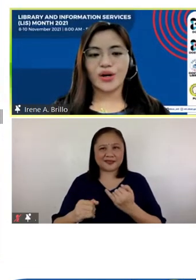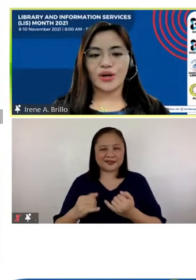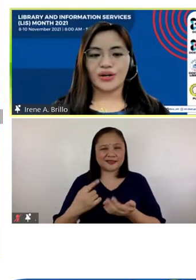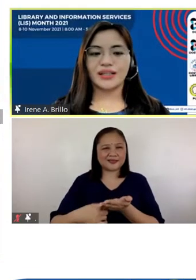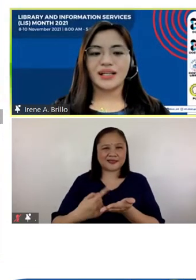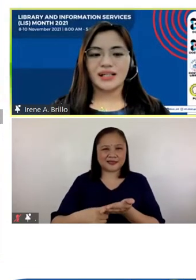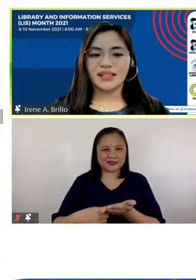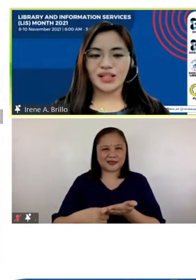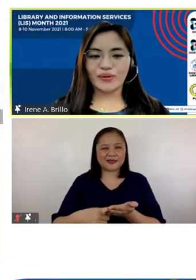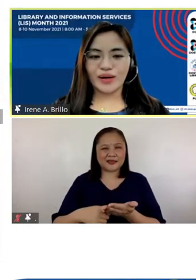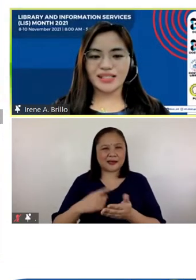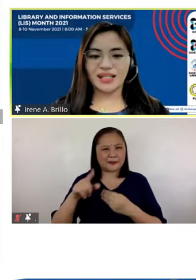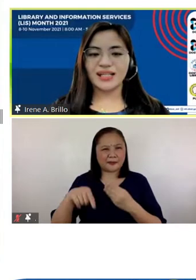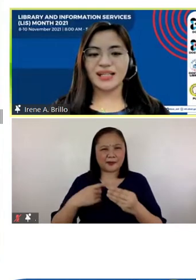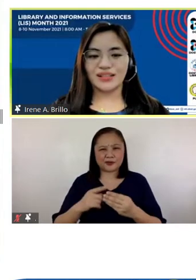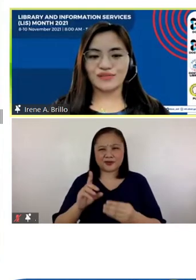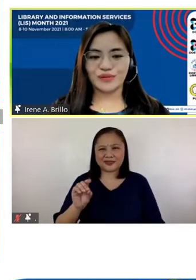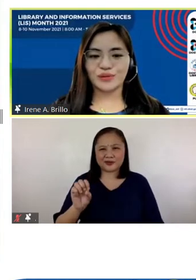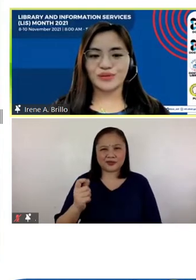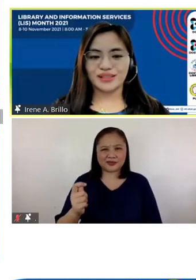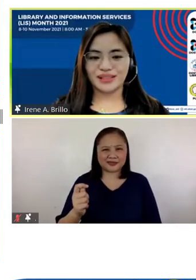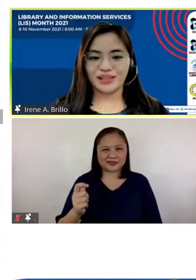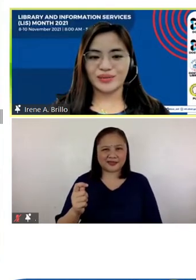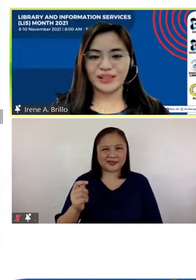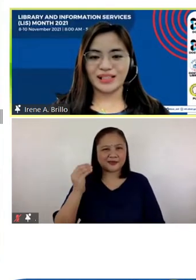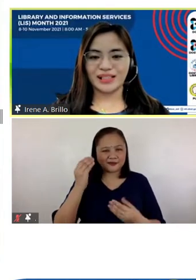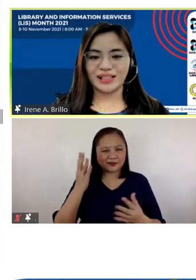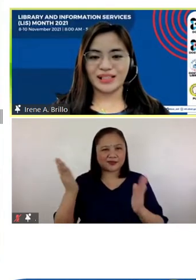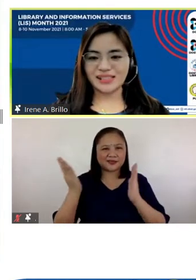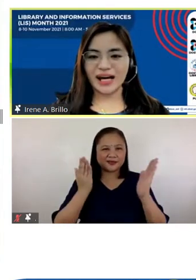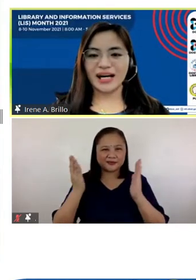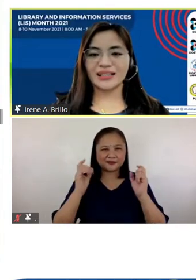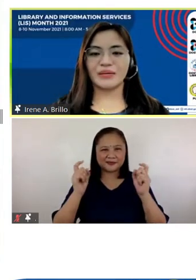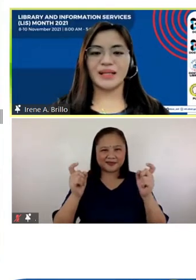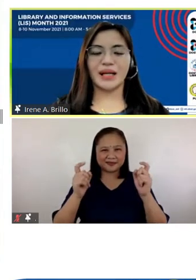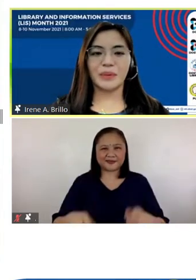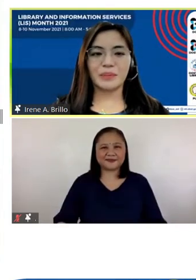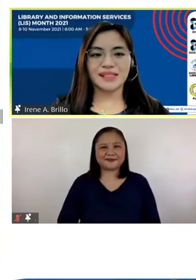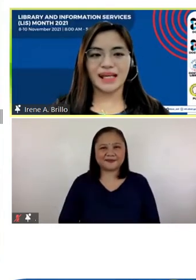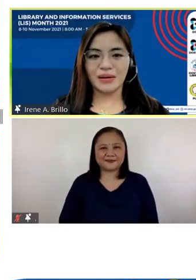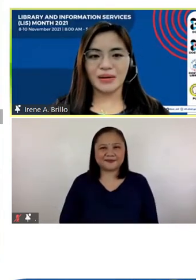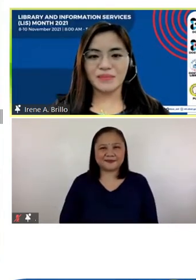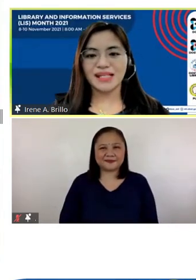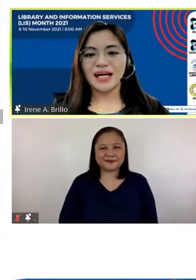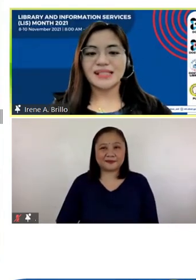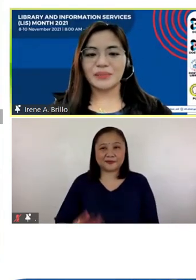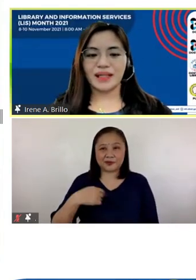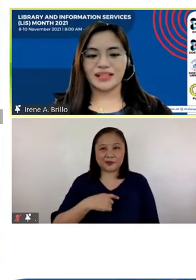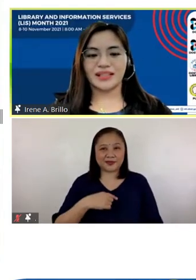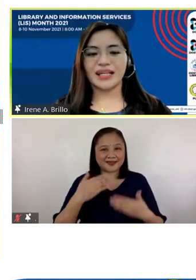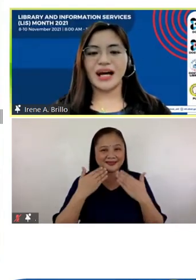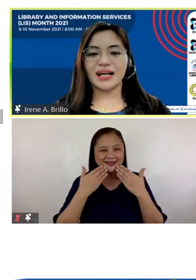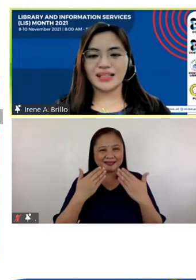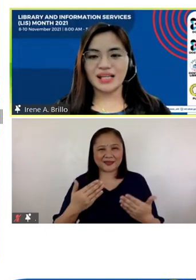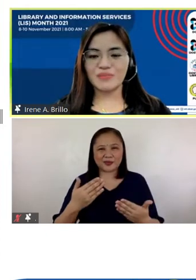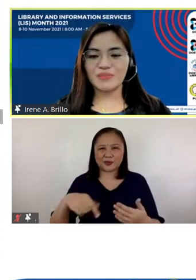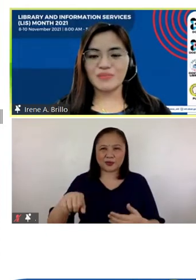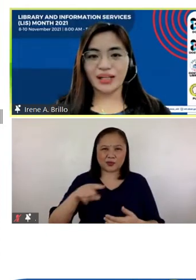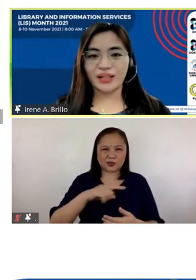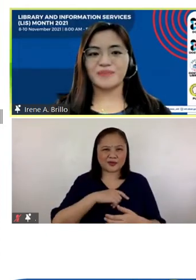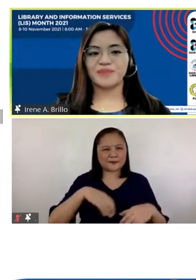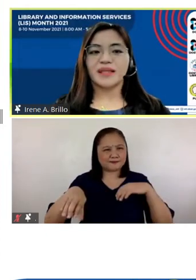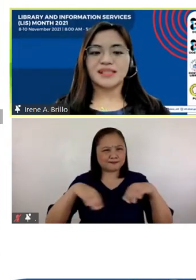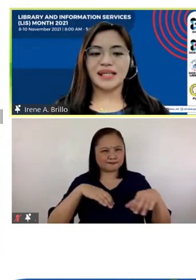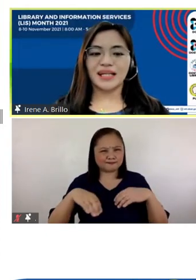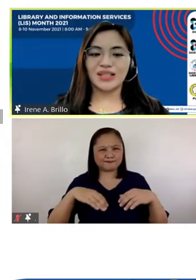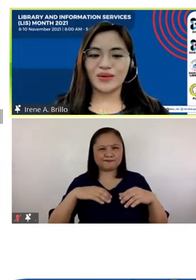discussion on DOST Info Service. At kami nagpapasalamat sapagkat naging aktibo po